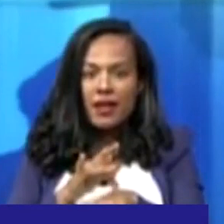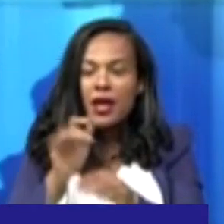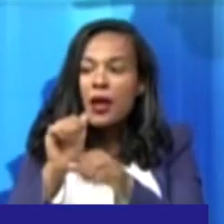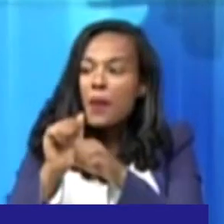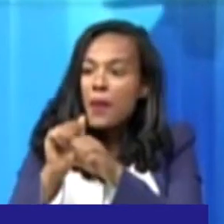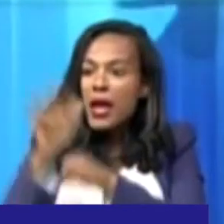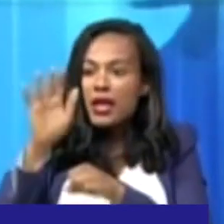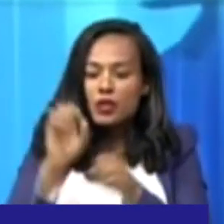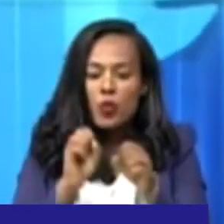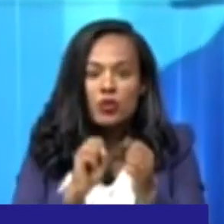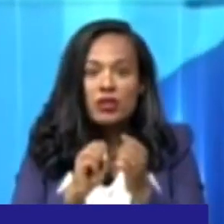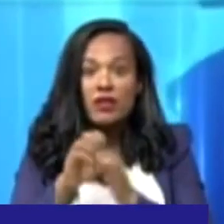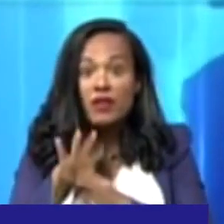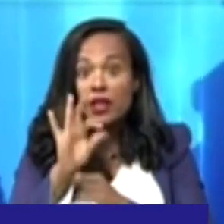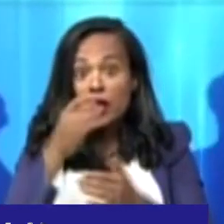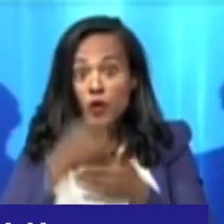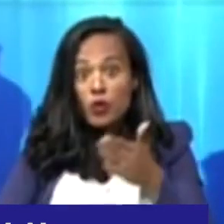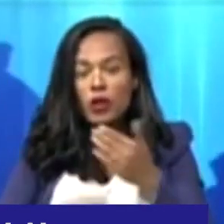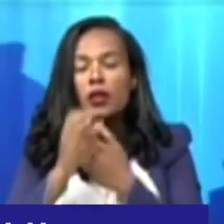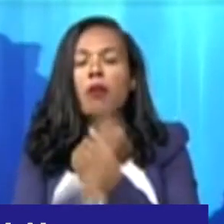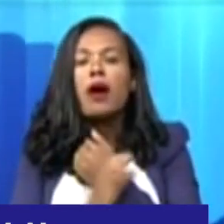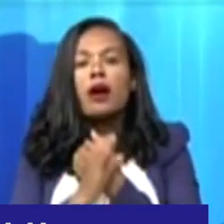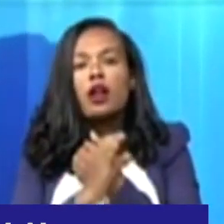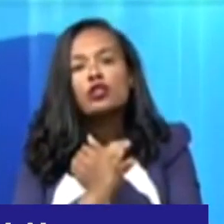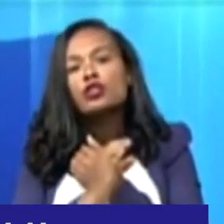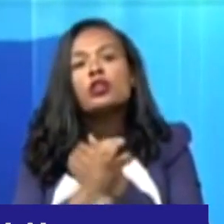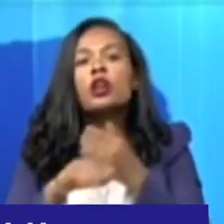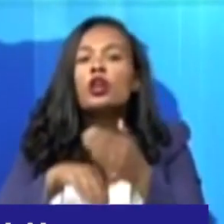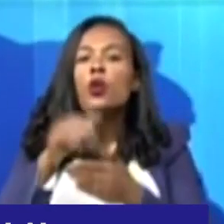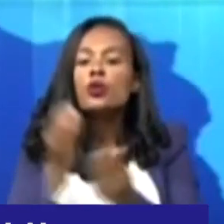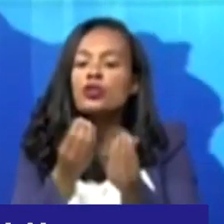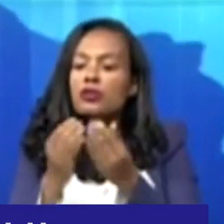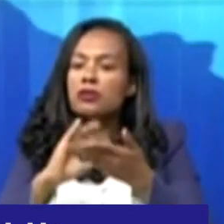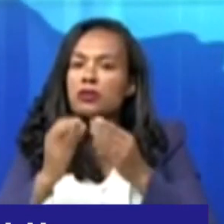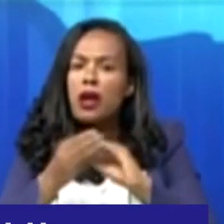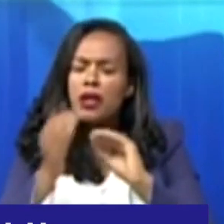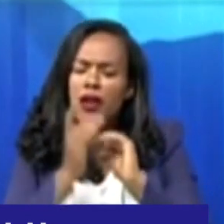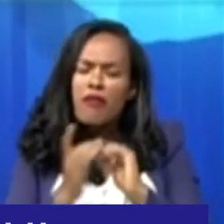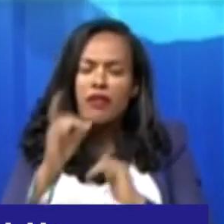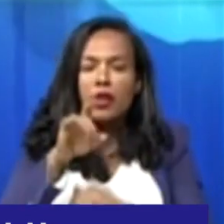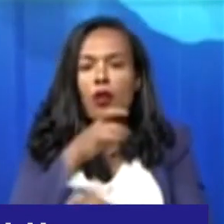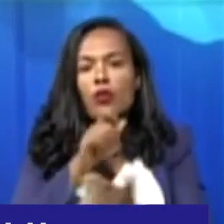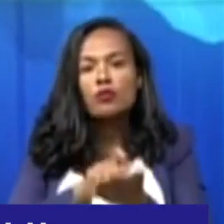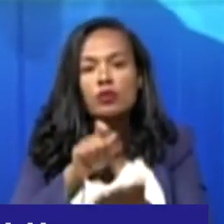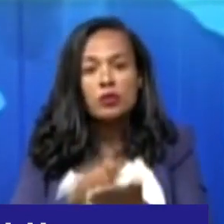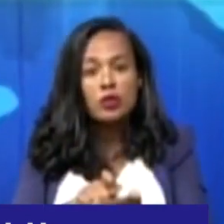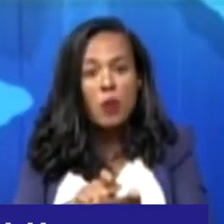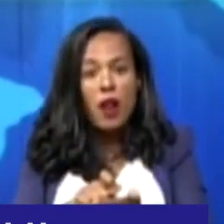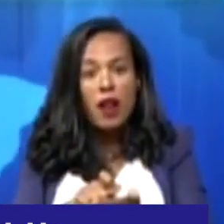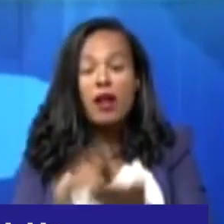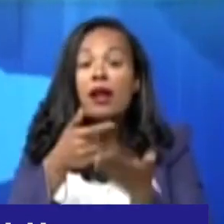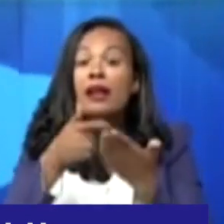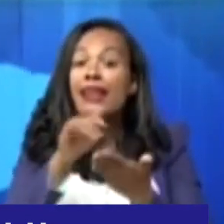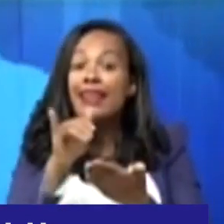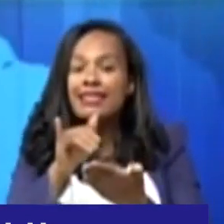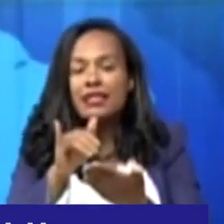በኤክስፖርት ዘርፍ የተገኘው ውጤት በሀገራችን የወጪ ንግድ ታሪክ ከፍተኛው ሆኖ ተመዝግቧል። ለዚህ